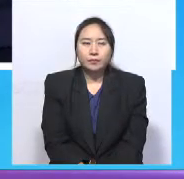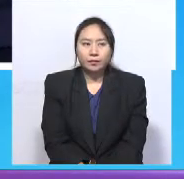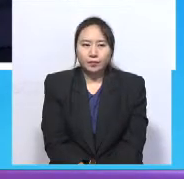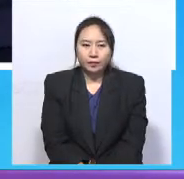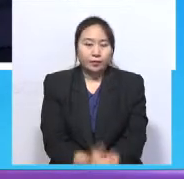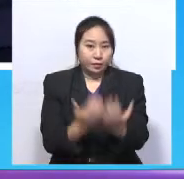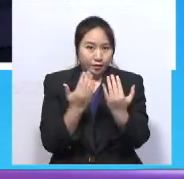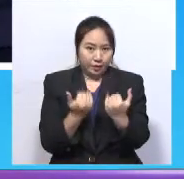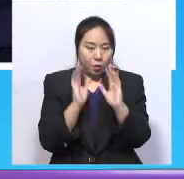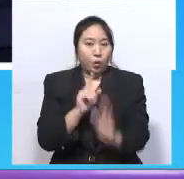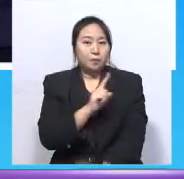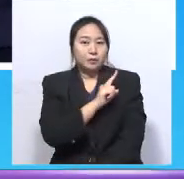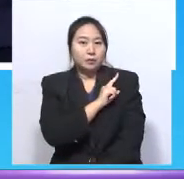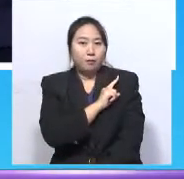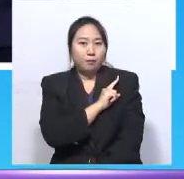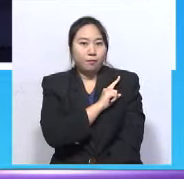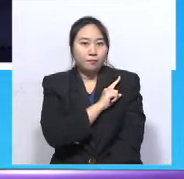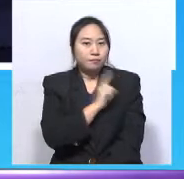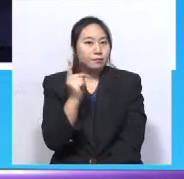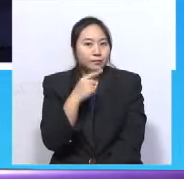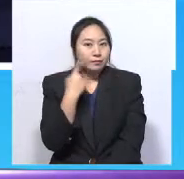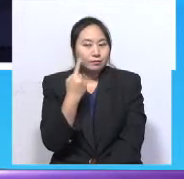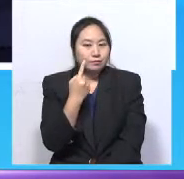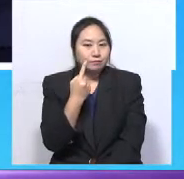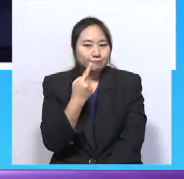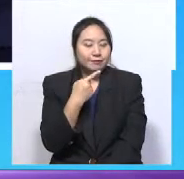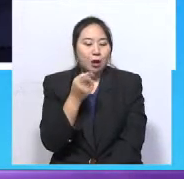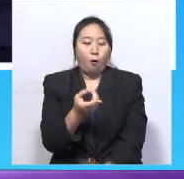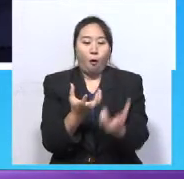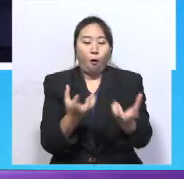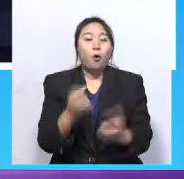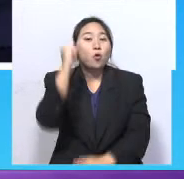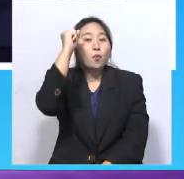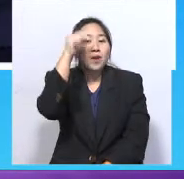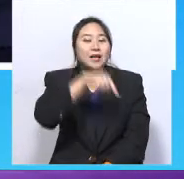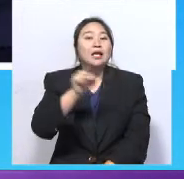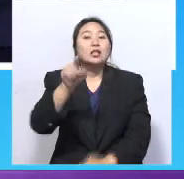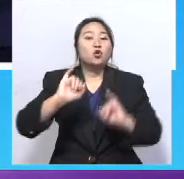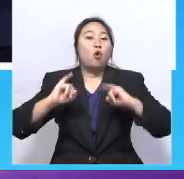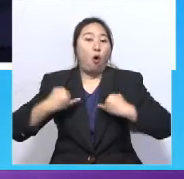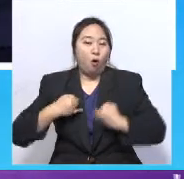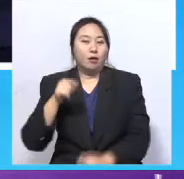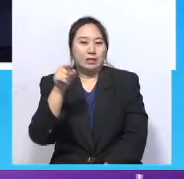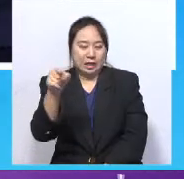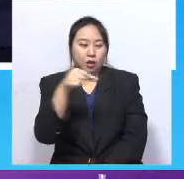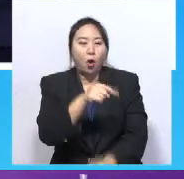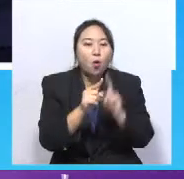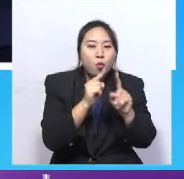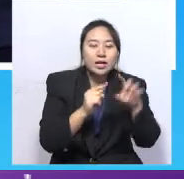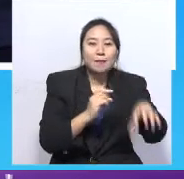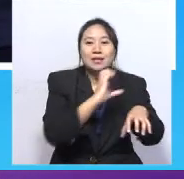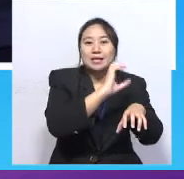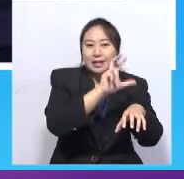ตัวผู้เกี่ยวข้องเนี่ยก็จะเป็นเรื่องของเรื่องของเจ้าของสินค้าที่ต้องพูดคุยกับท่าเทียบเรือ3แล้วก็พูดคุยกับสาย